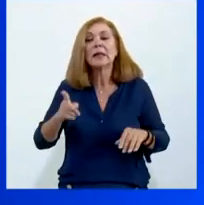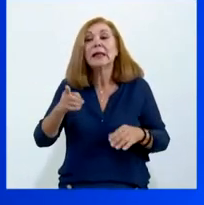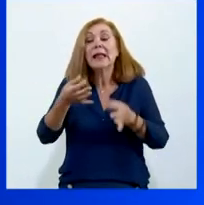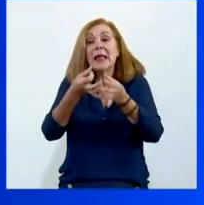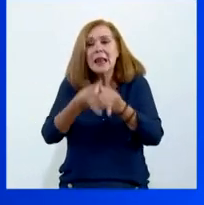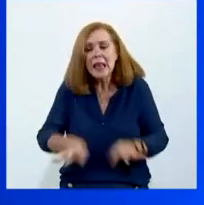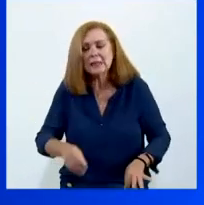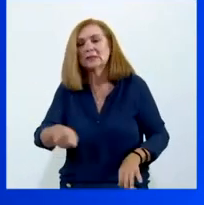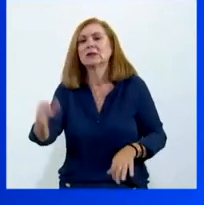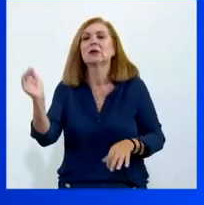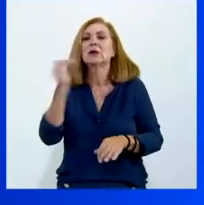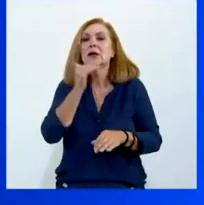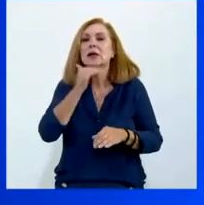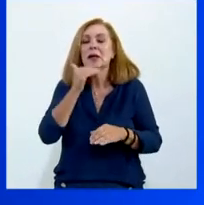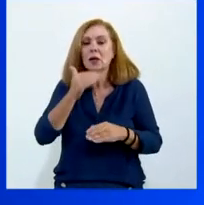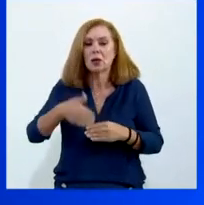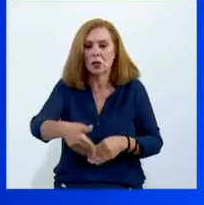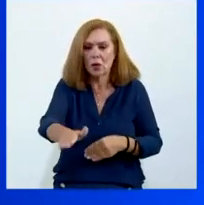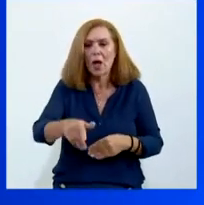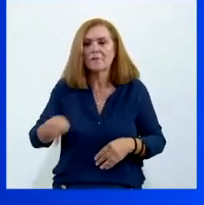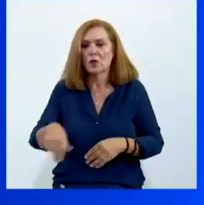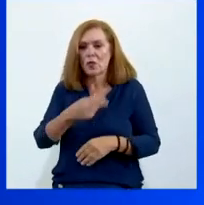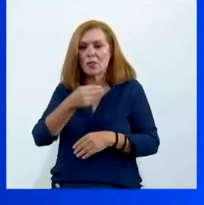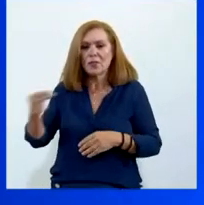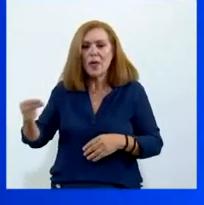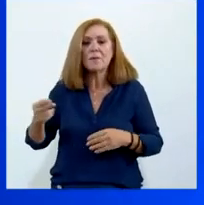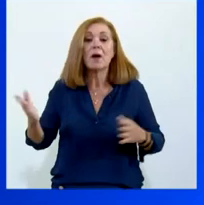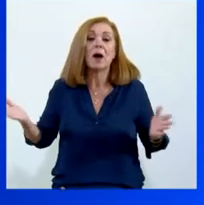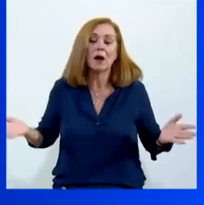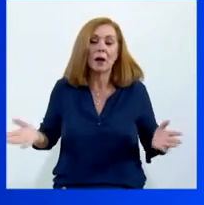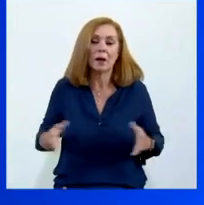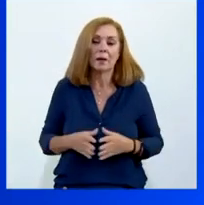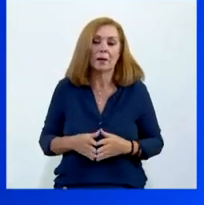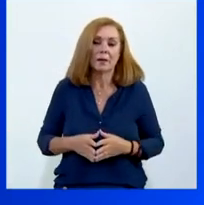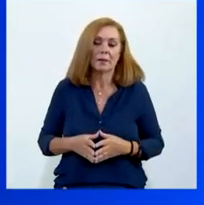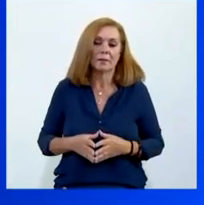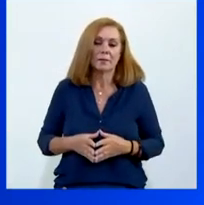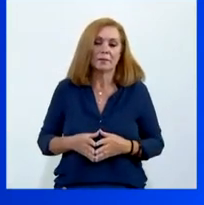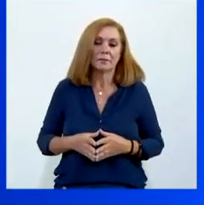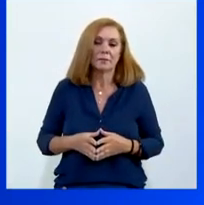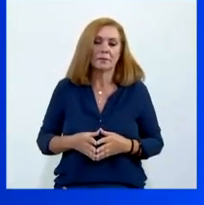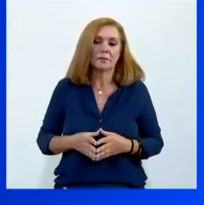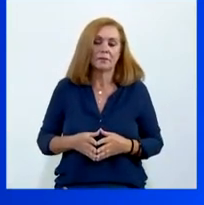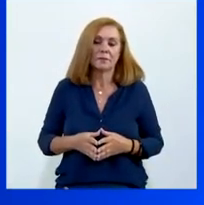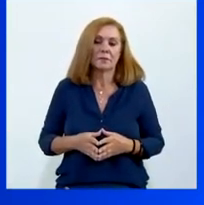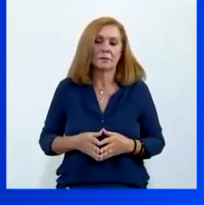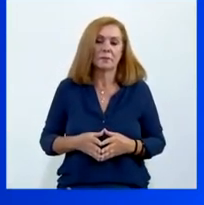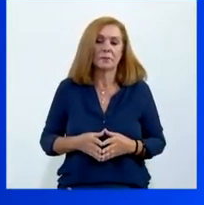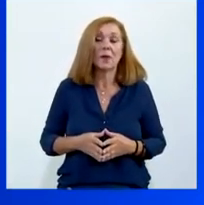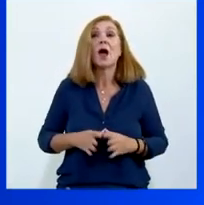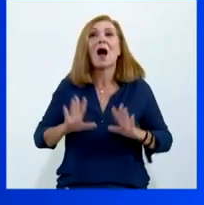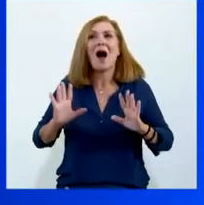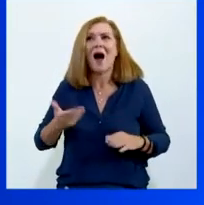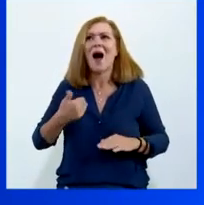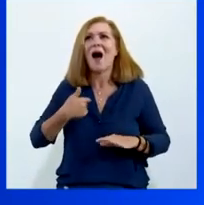λύση στο ζήτημα αυτό. Σε κάθε περίπτωση δεν θα σταματώ να εγείρω το ζήτημα